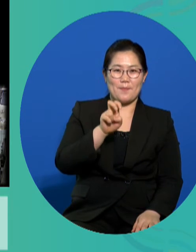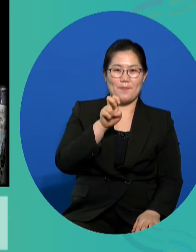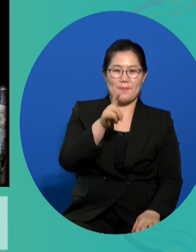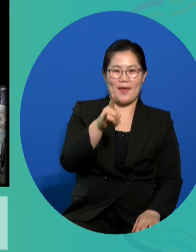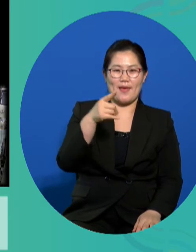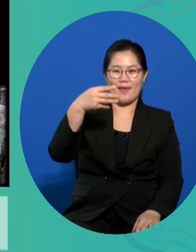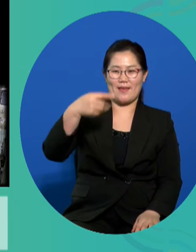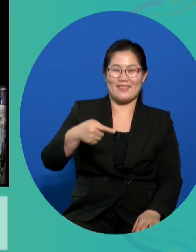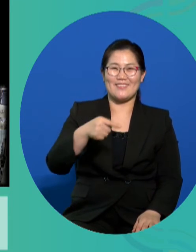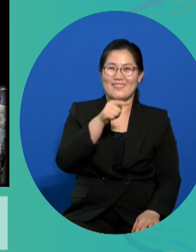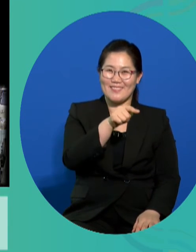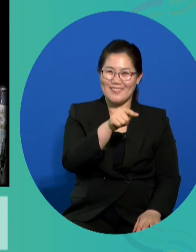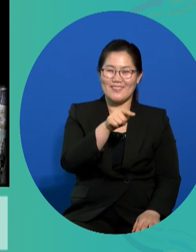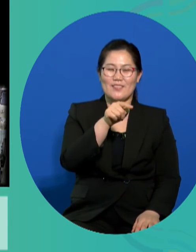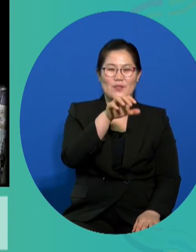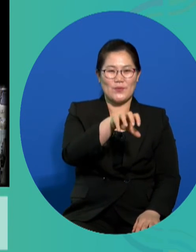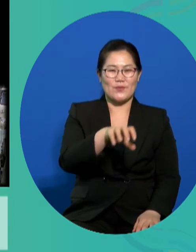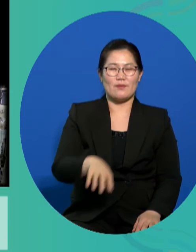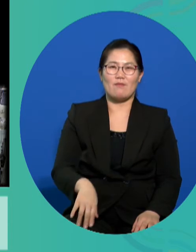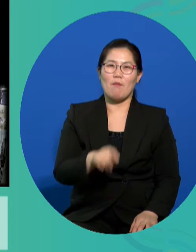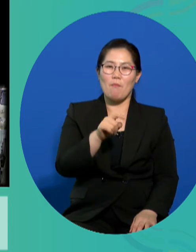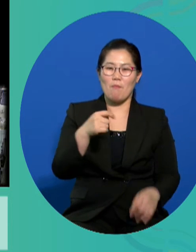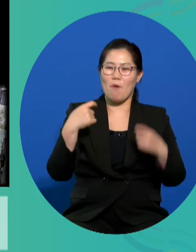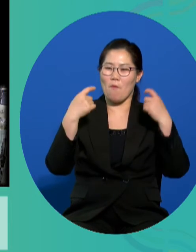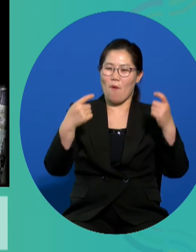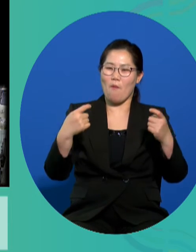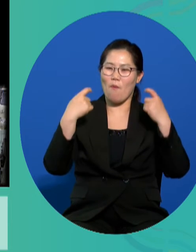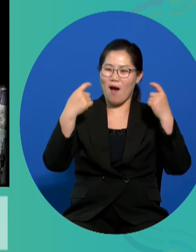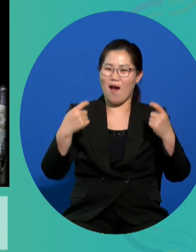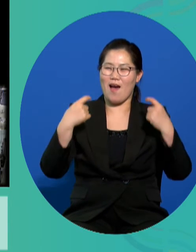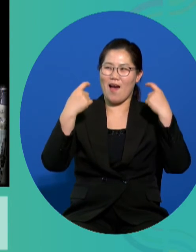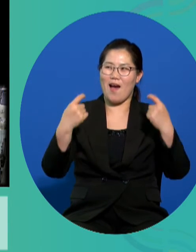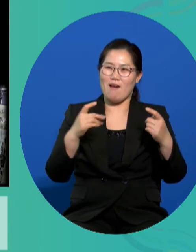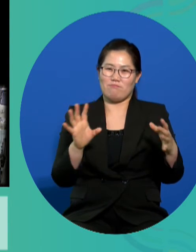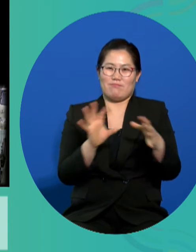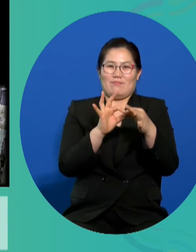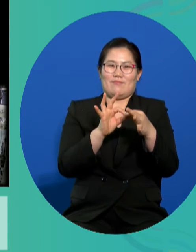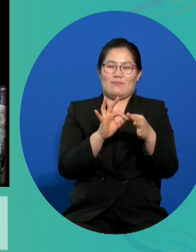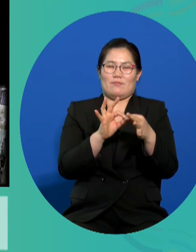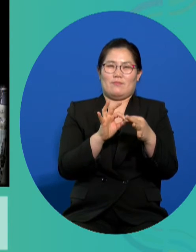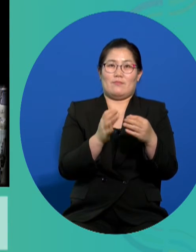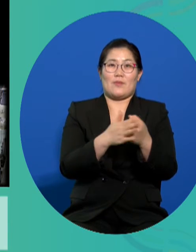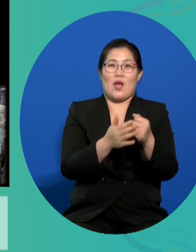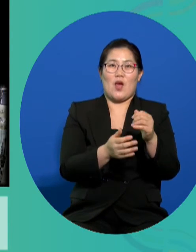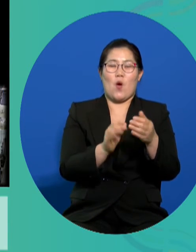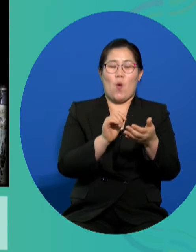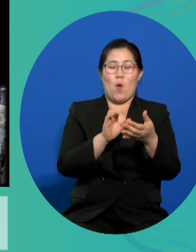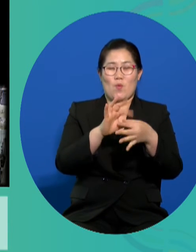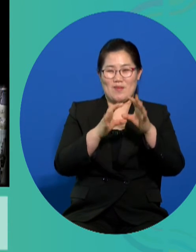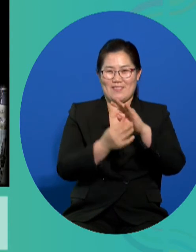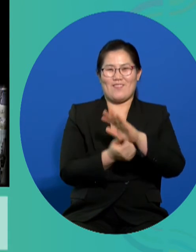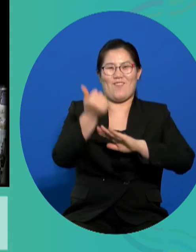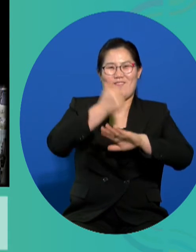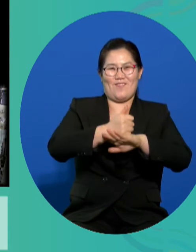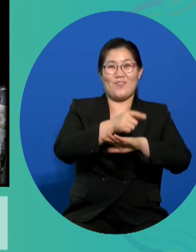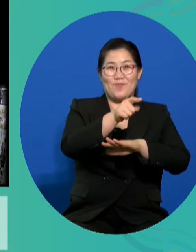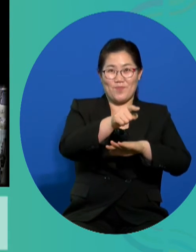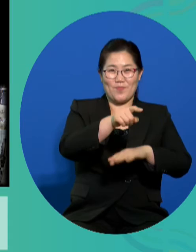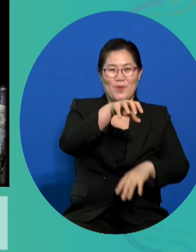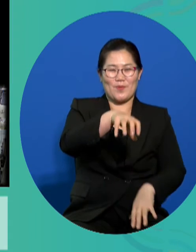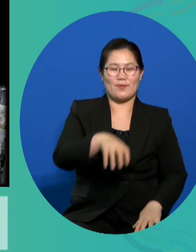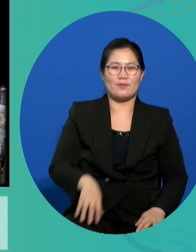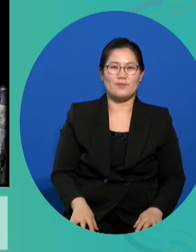관광을 통해서 상당히 성공한 그런 올림픽 개최 도시죠. 패럴림픽 개최